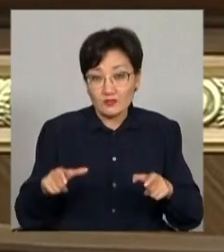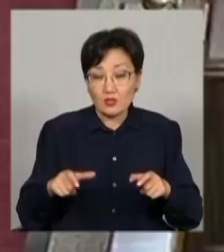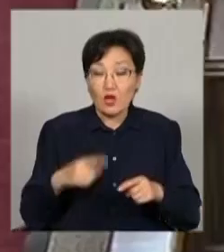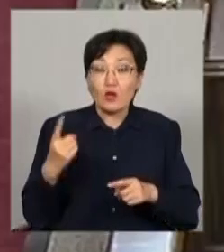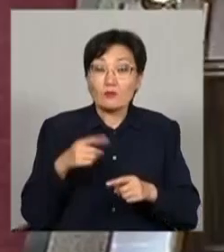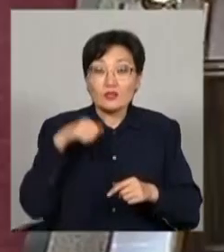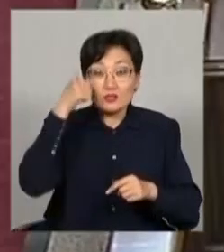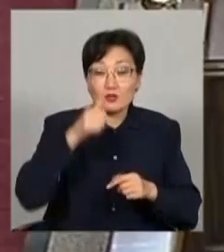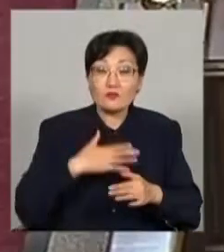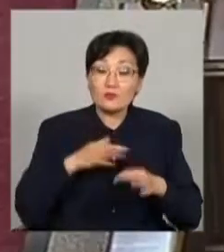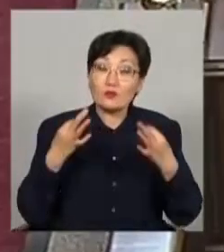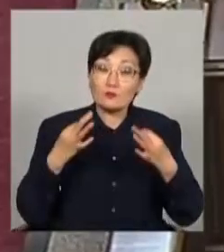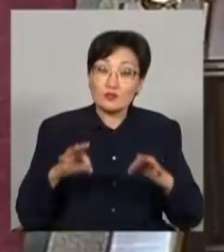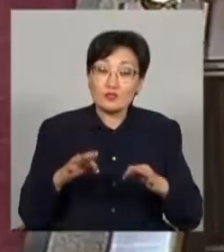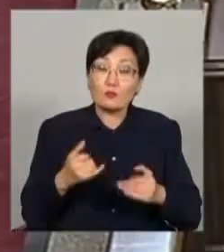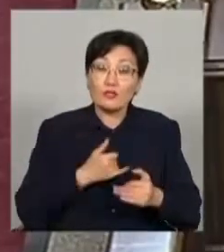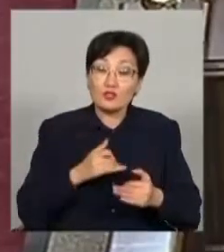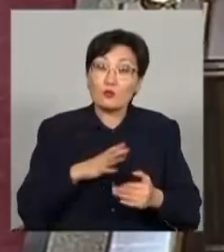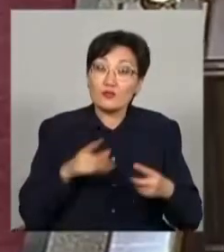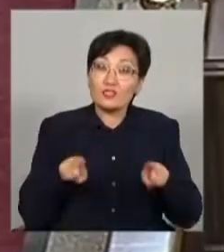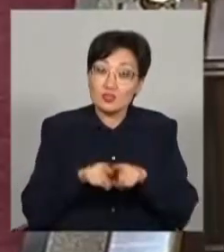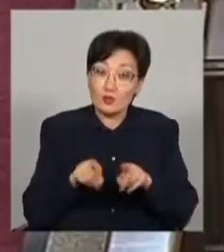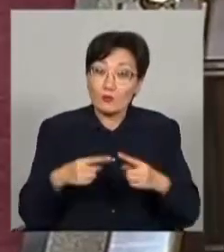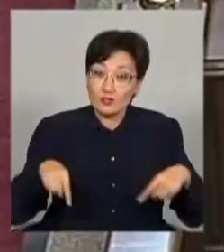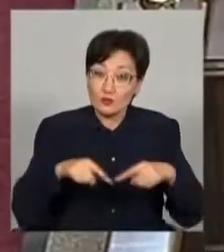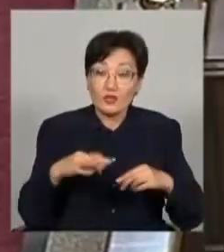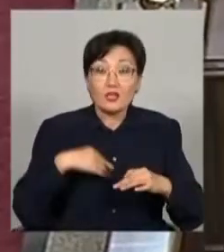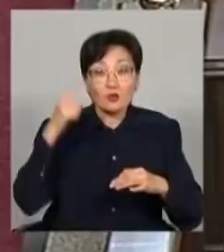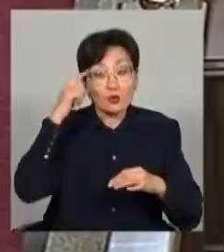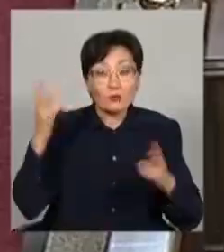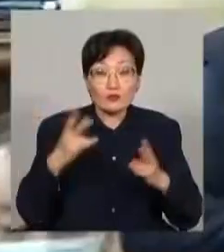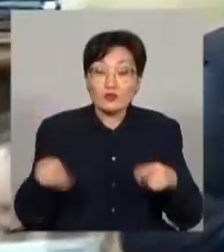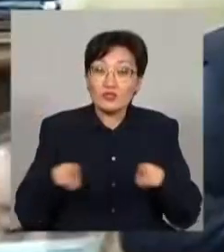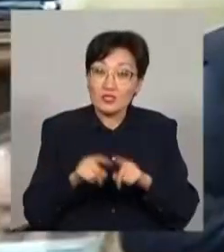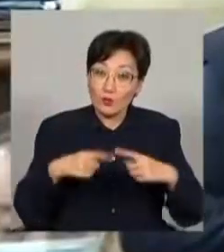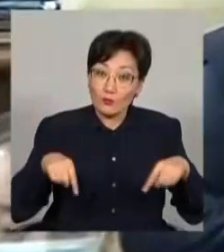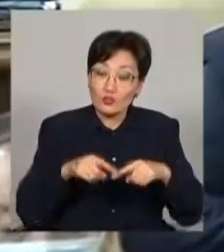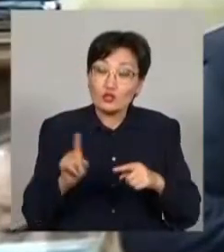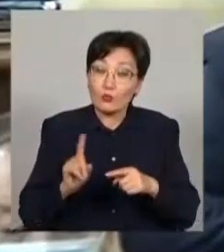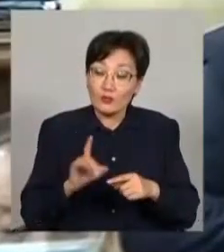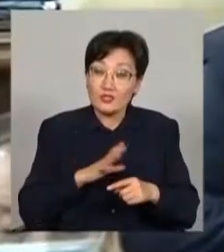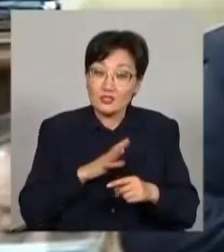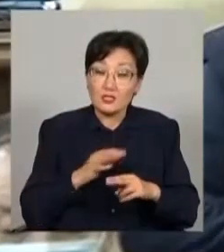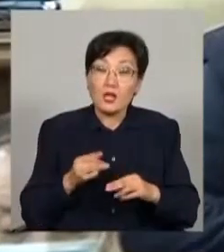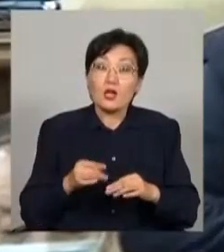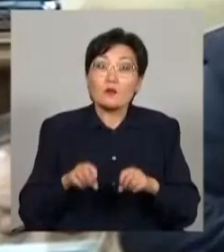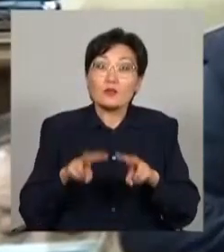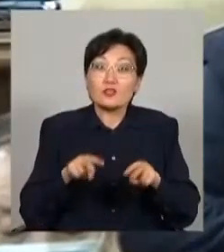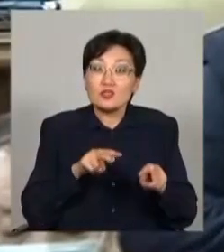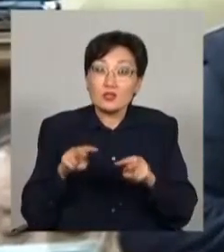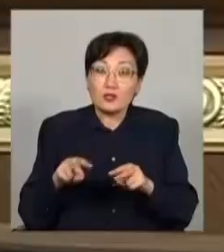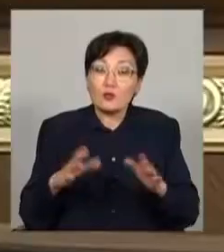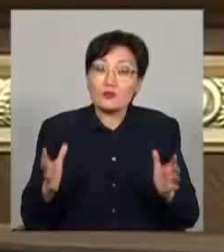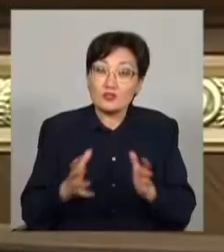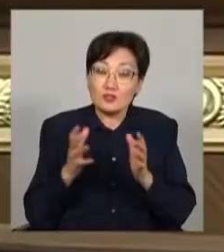первые годы нашей независимости у нас был такой орган я считаю что нам нужен такой орган для того чтобы эксперты следили за